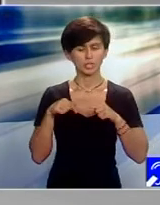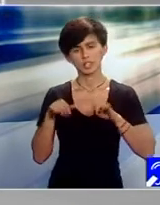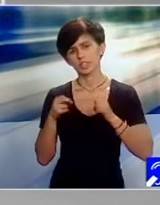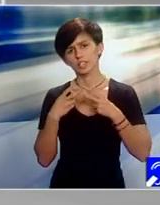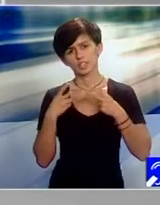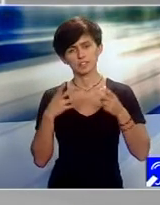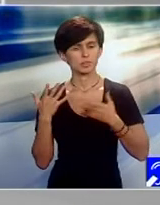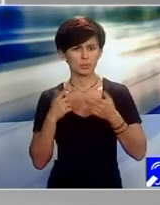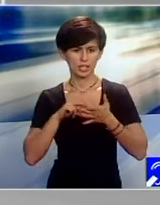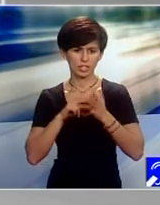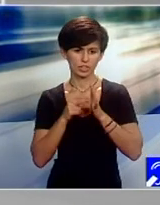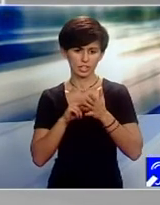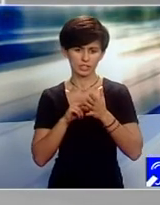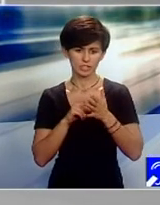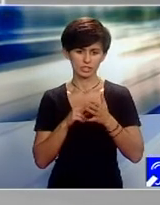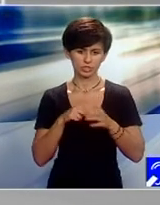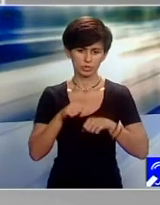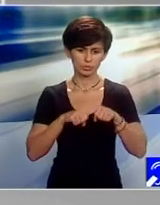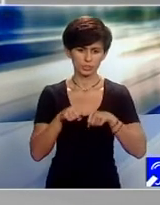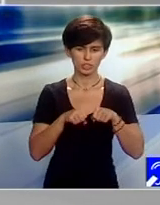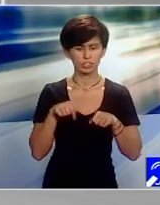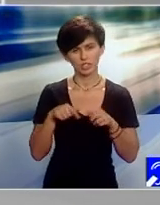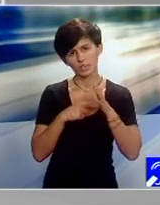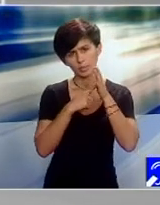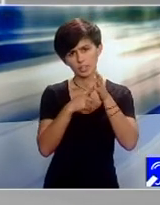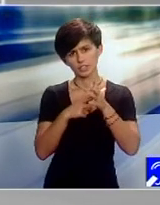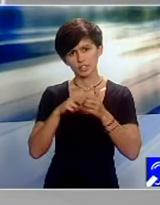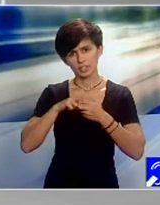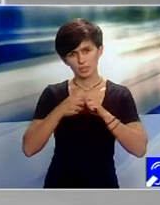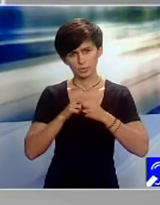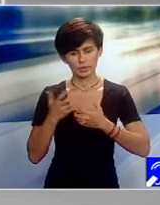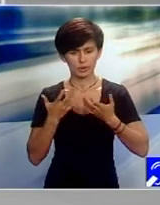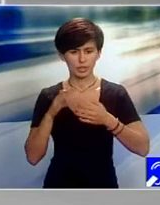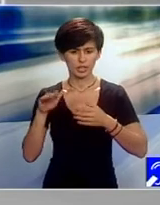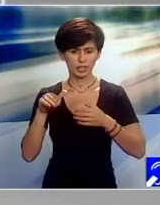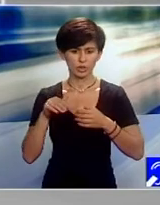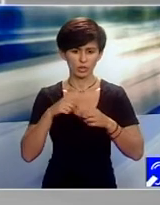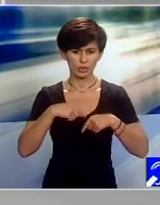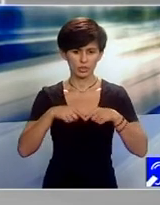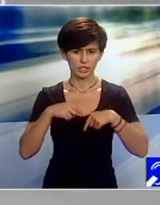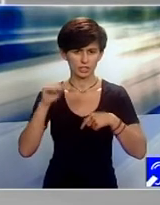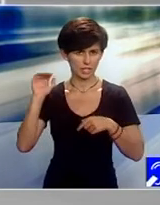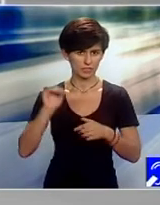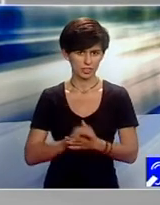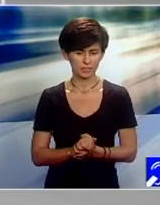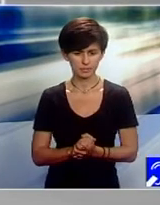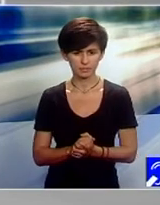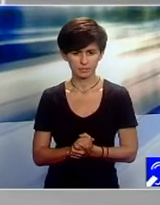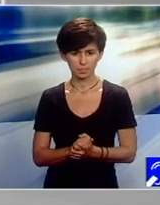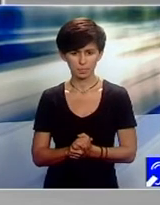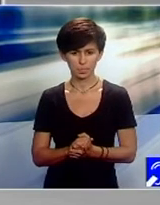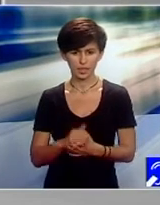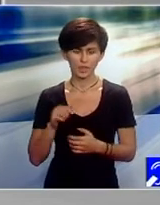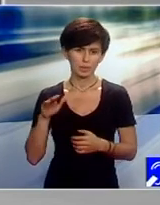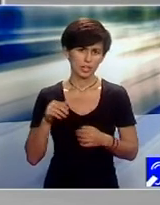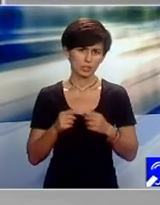pe care le organizați și cu bicicliștii? Vă mai sesizează și ei câte o problemă cu care se confruntă în trafic? Mai vin și cu noutăți, altele